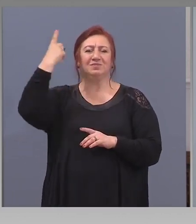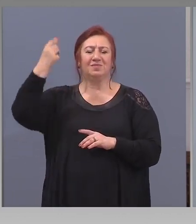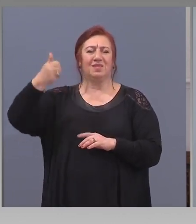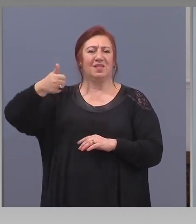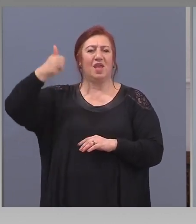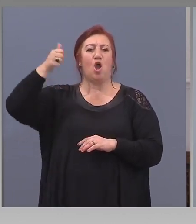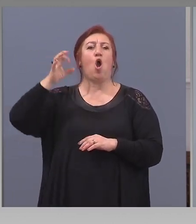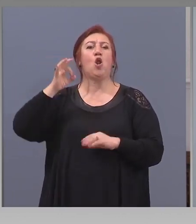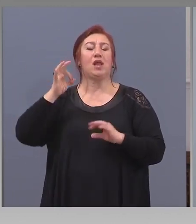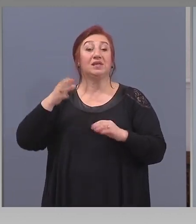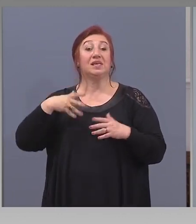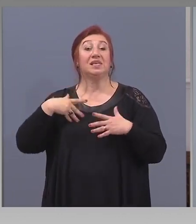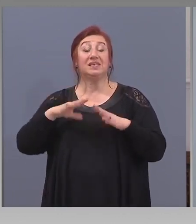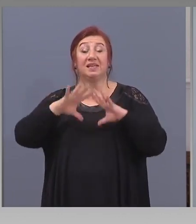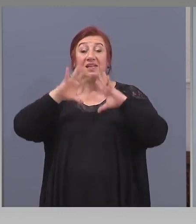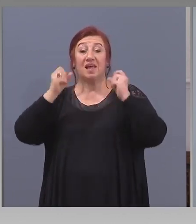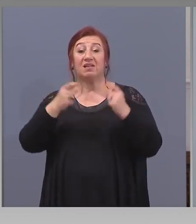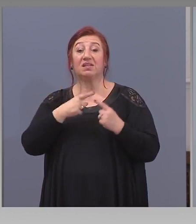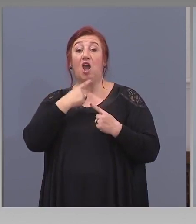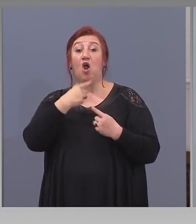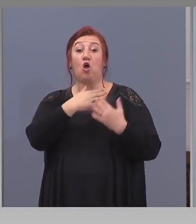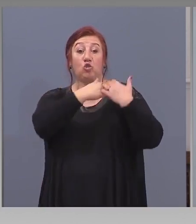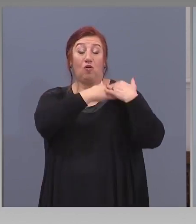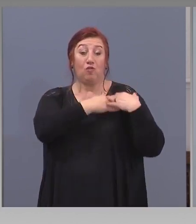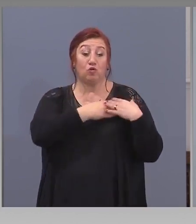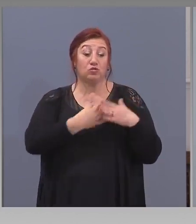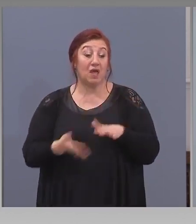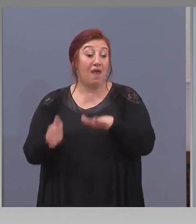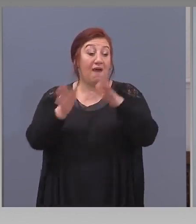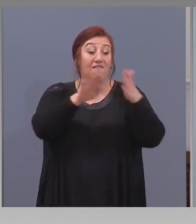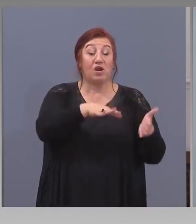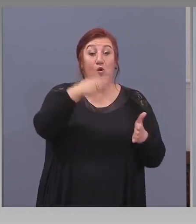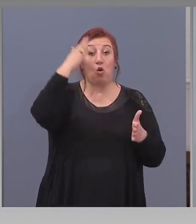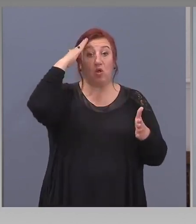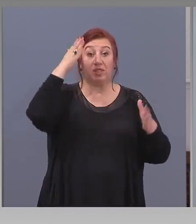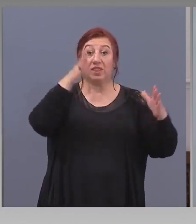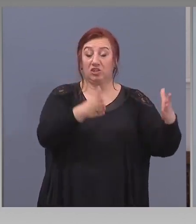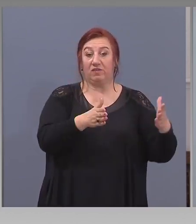тежест да падне върху държавата. Ама държавата, това са всички българи.